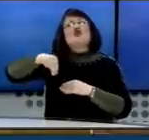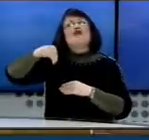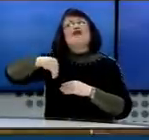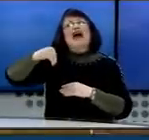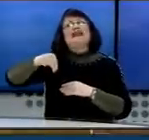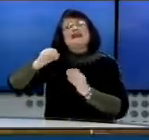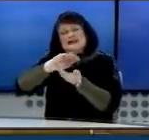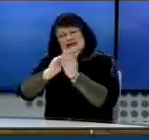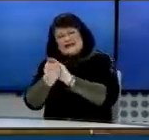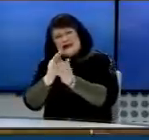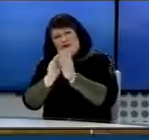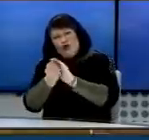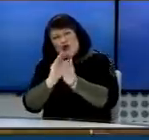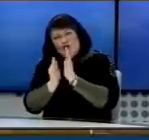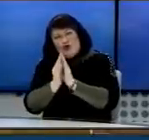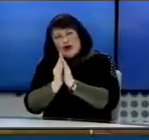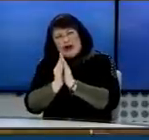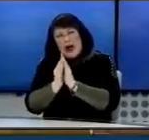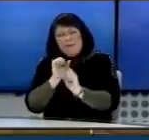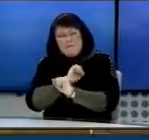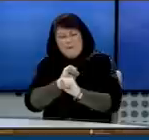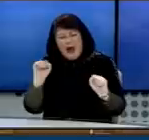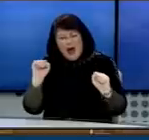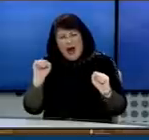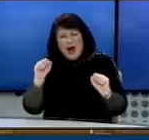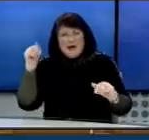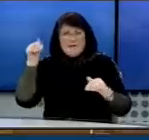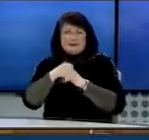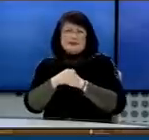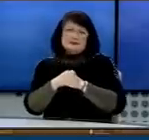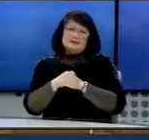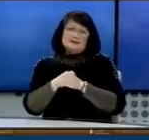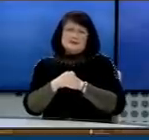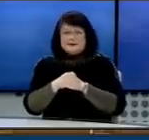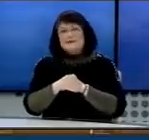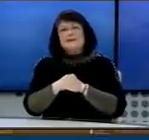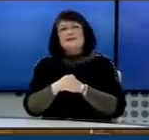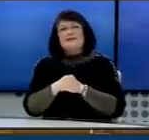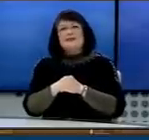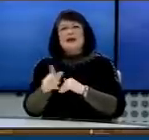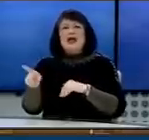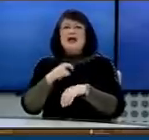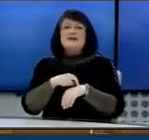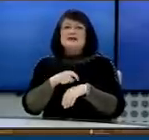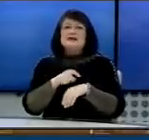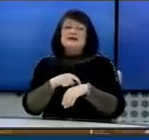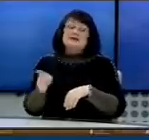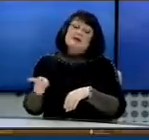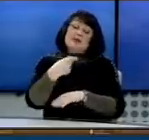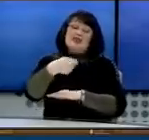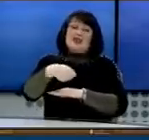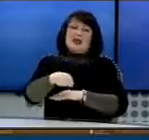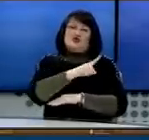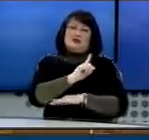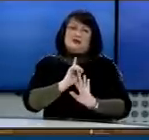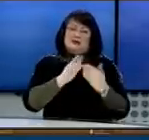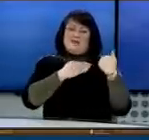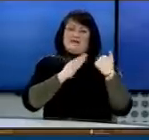Μια σκευωρία που κατέρευσε με πάταγο και οι πρωταγωνιστές της βρίσκονται σήμερα στα χέρια της δικαιοσύνης.